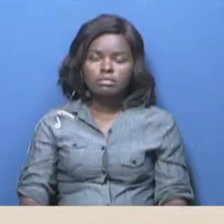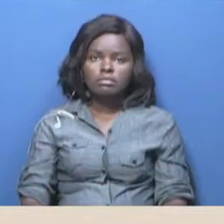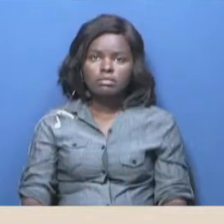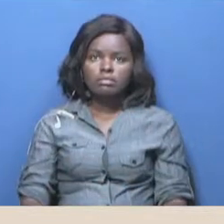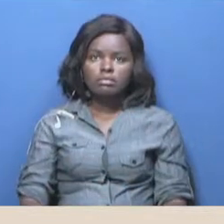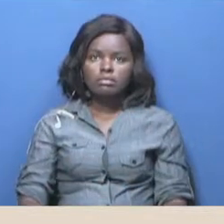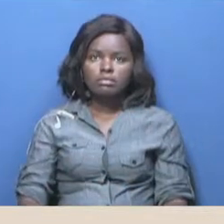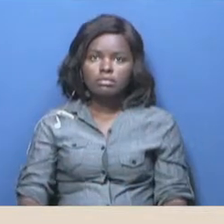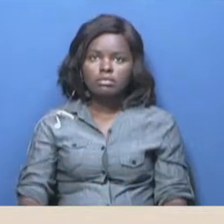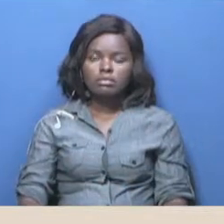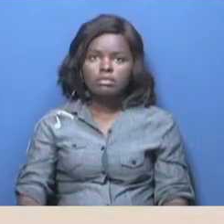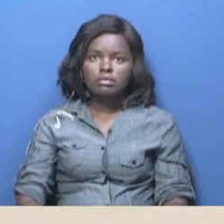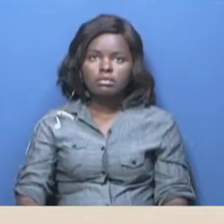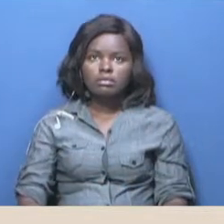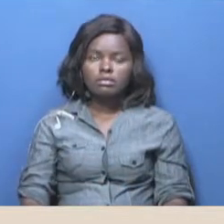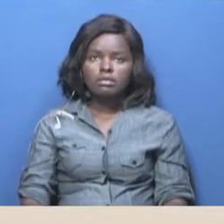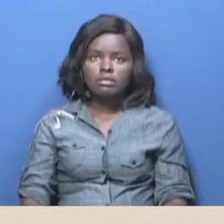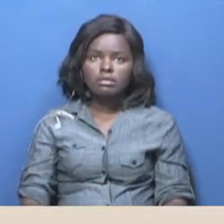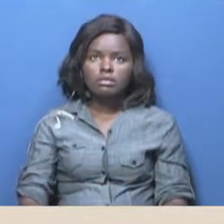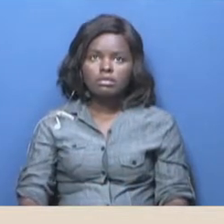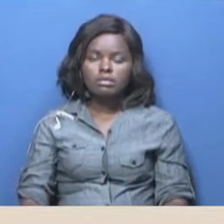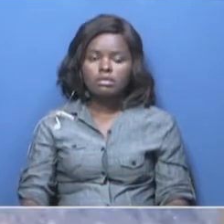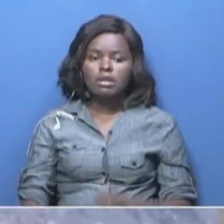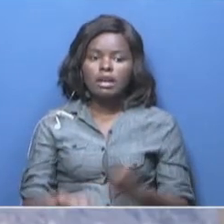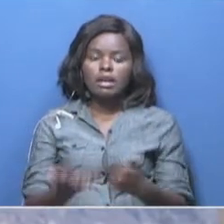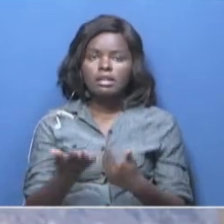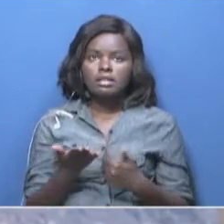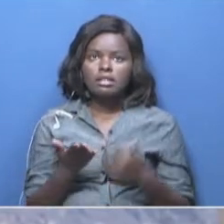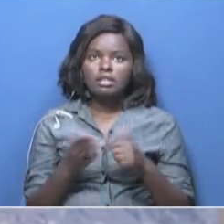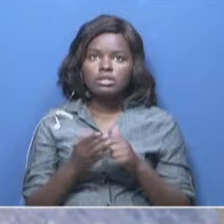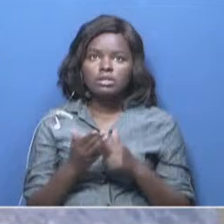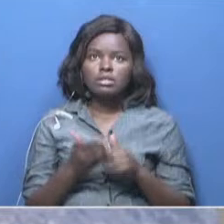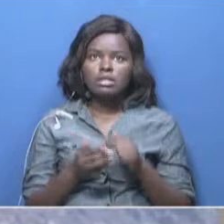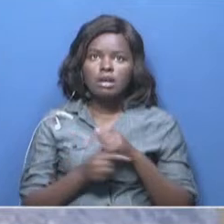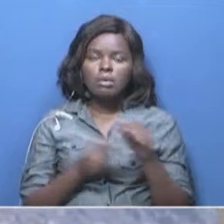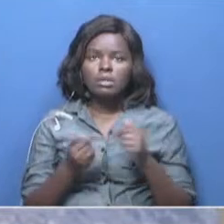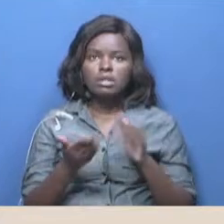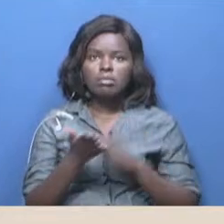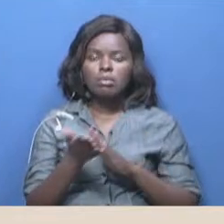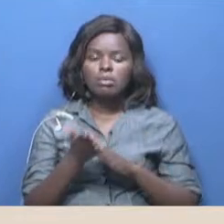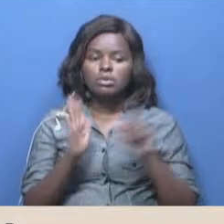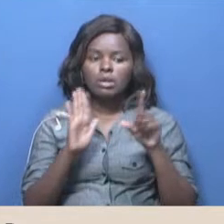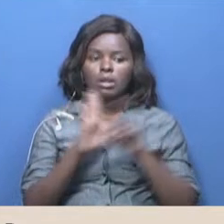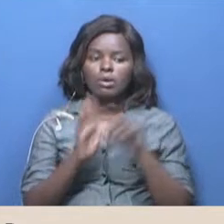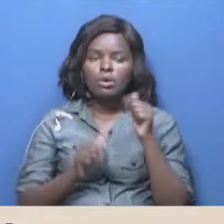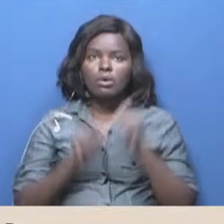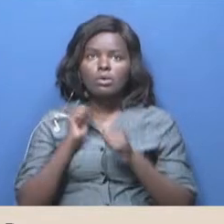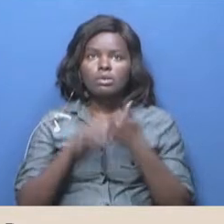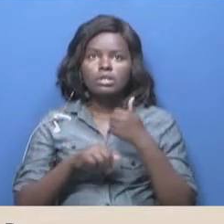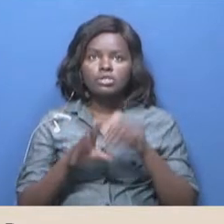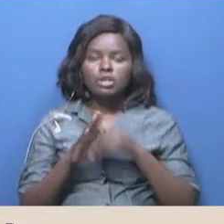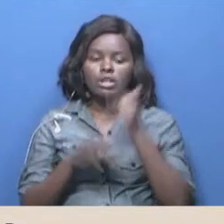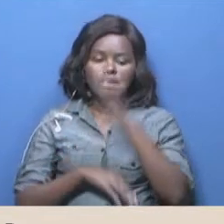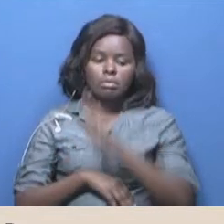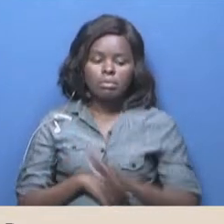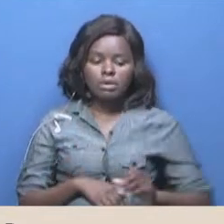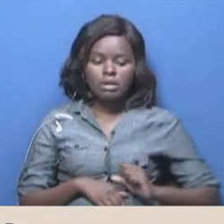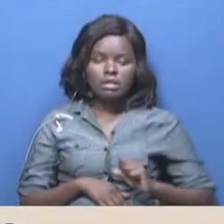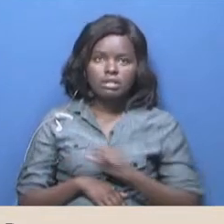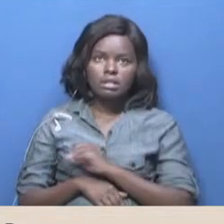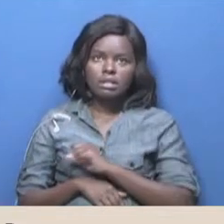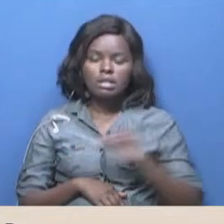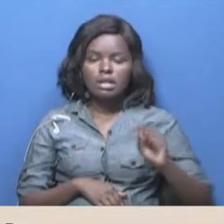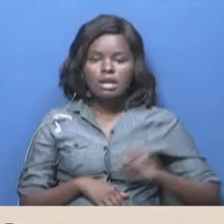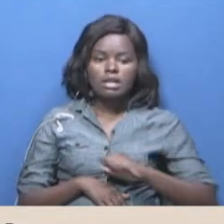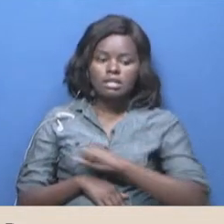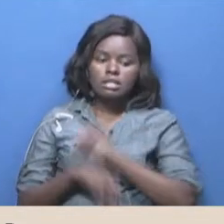murirori ni ati ndereti ya kwaririria riendekithia ria watho uria utengemanitio bunge-ini ya Senate ni seneta wa